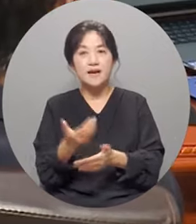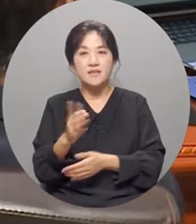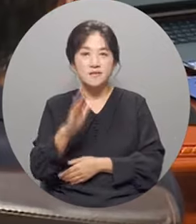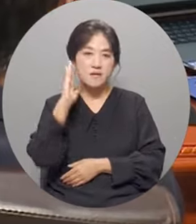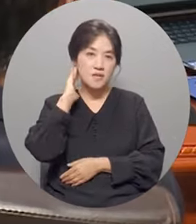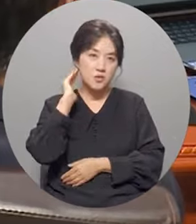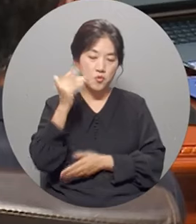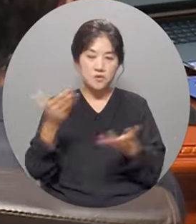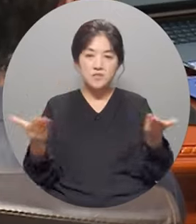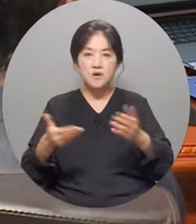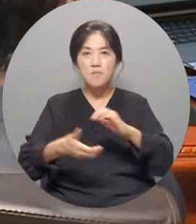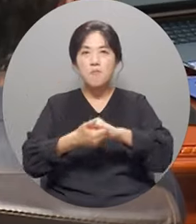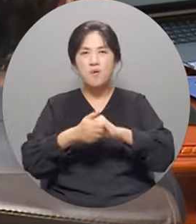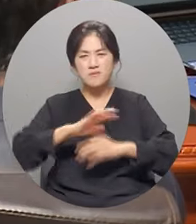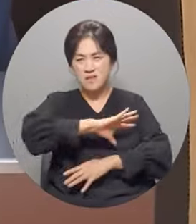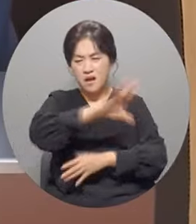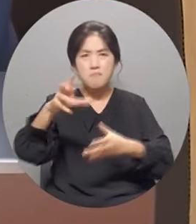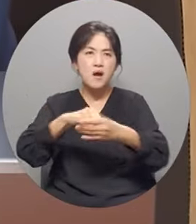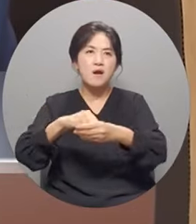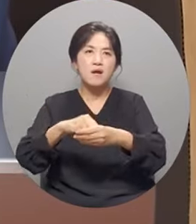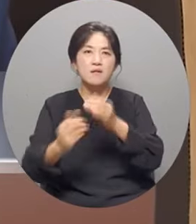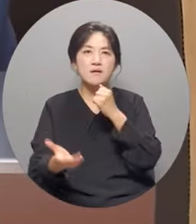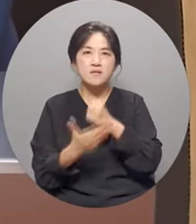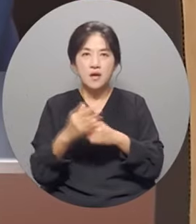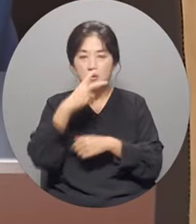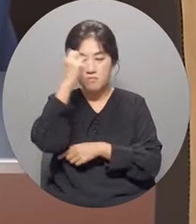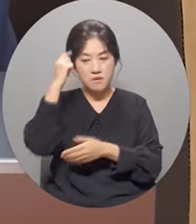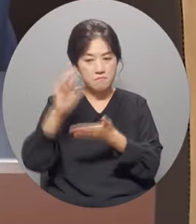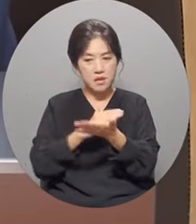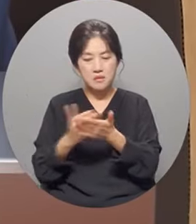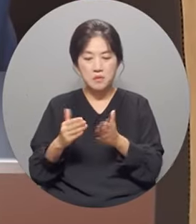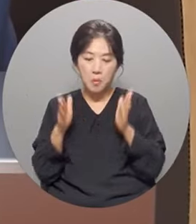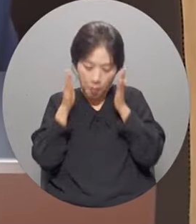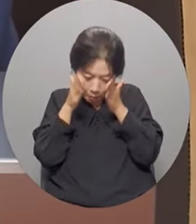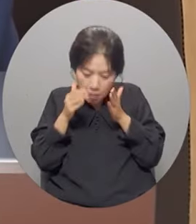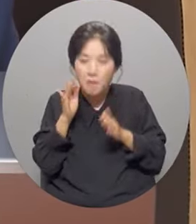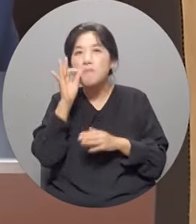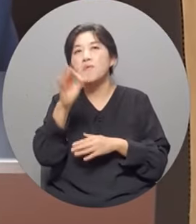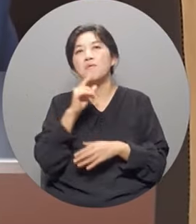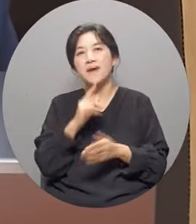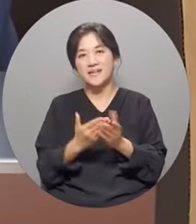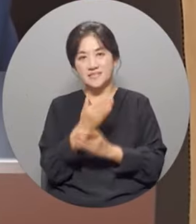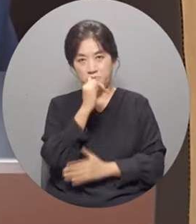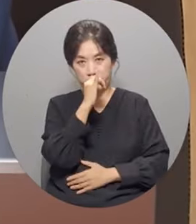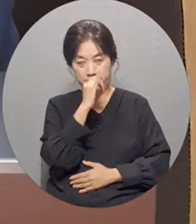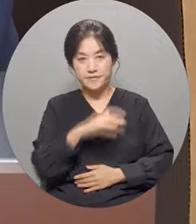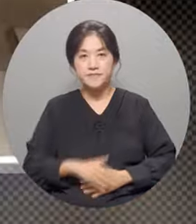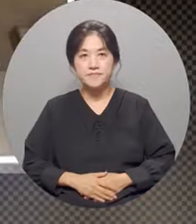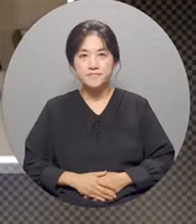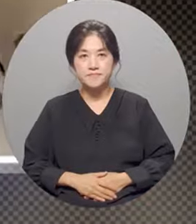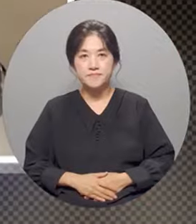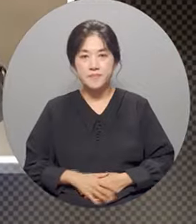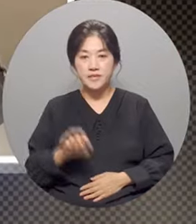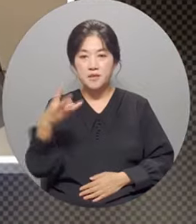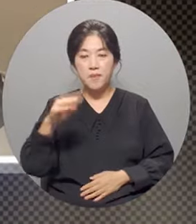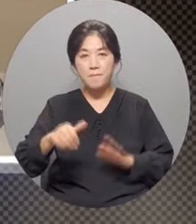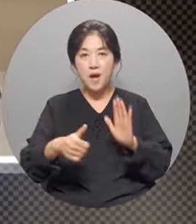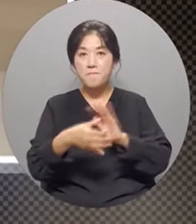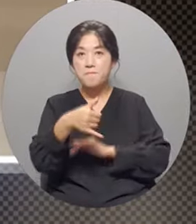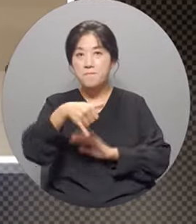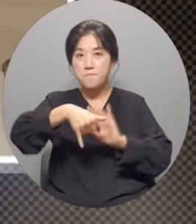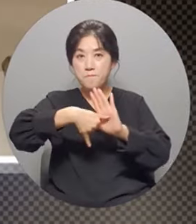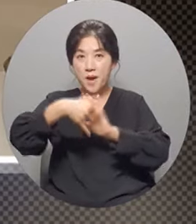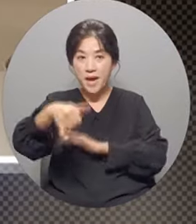대통령의 직무 범위는 광범위한 만큼 검찰의 판단이 소극적이라는 지적도 있습니다. 300만 원짜리